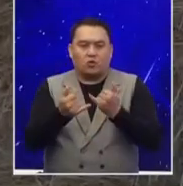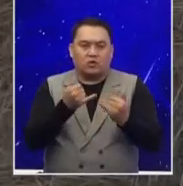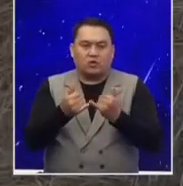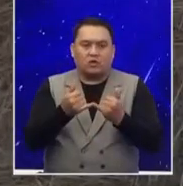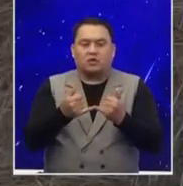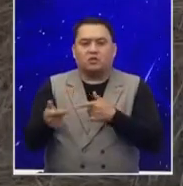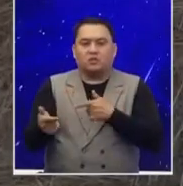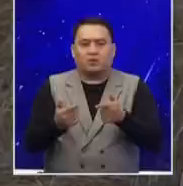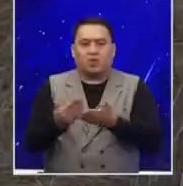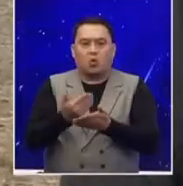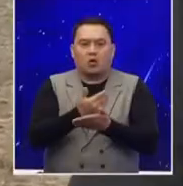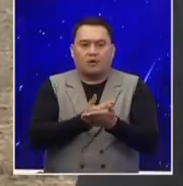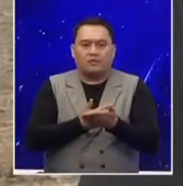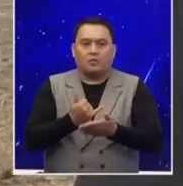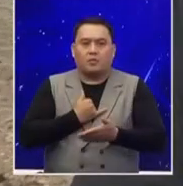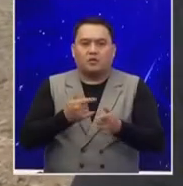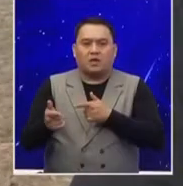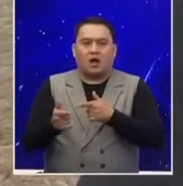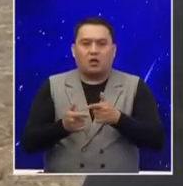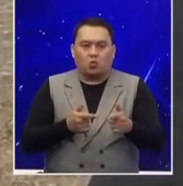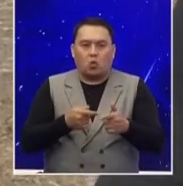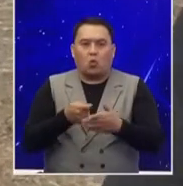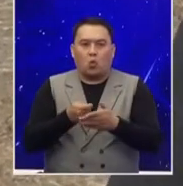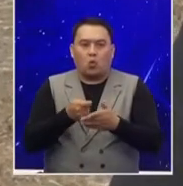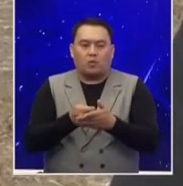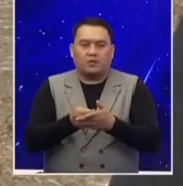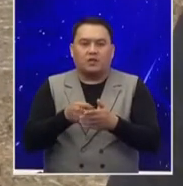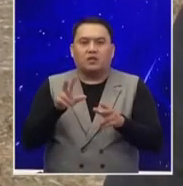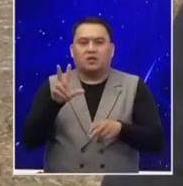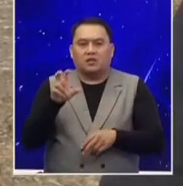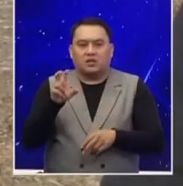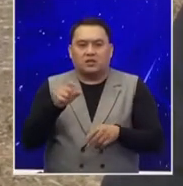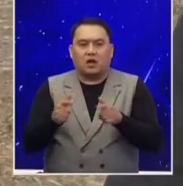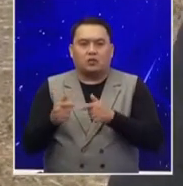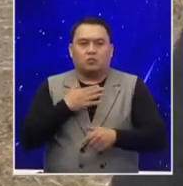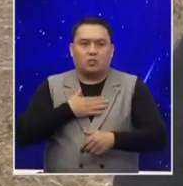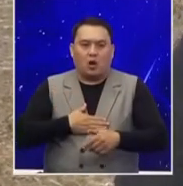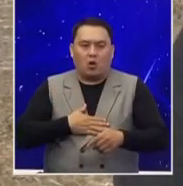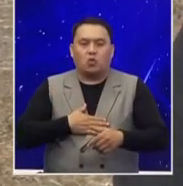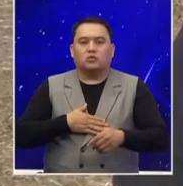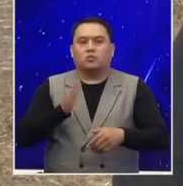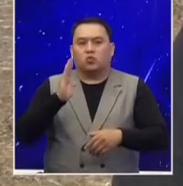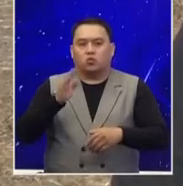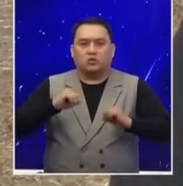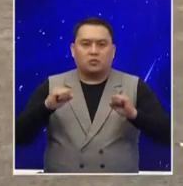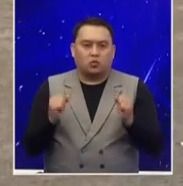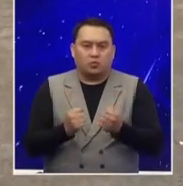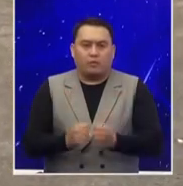рулонов сено собрали. Так что в целом мы заготовили корм на 300 голов. И теперь готовы спокойно встретить предстоящую